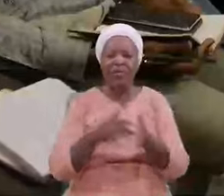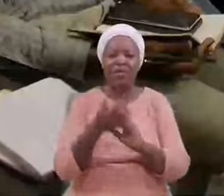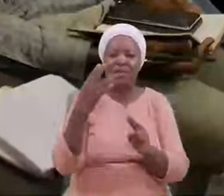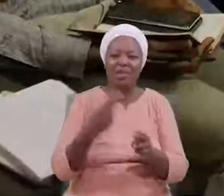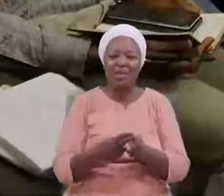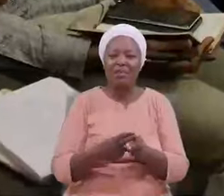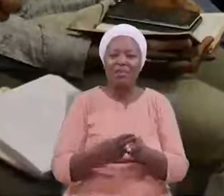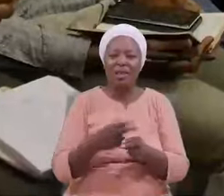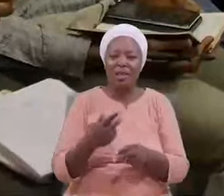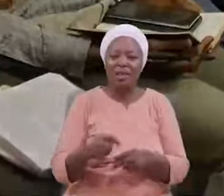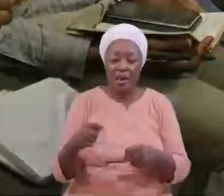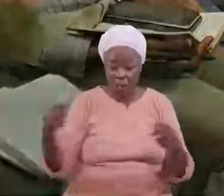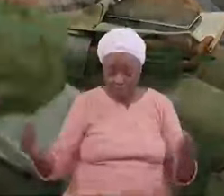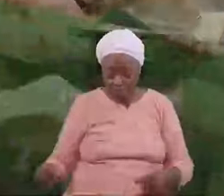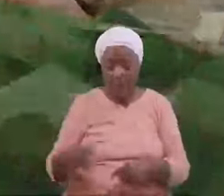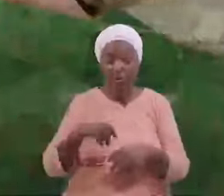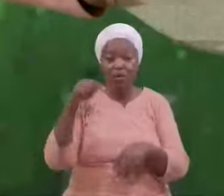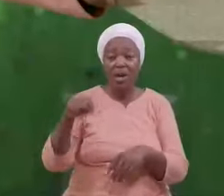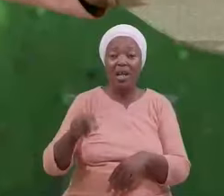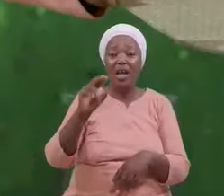L'arthrite va disparaître.